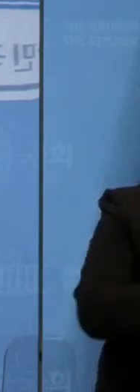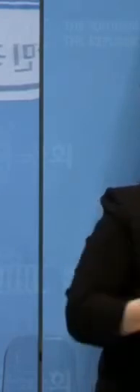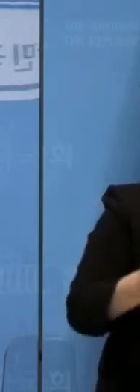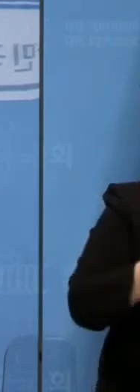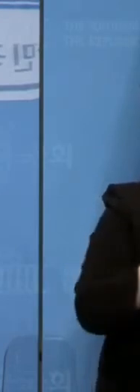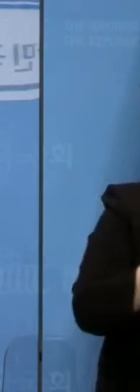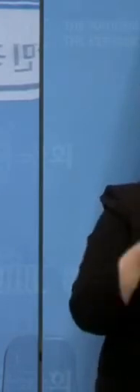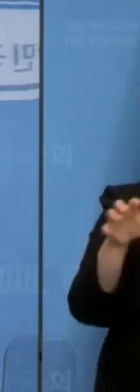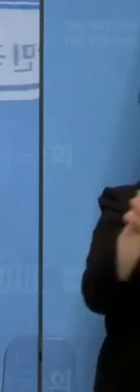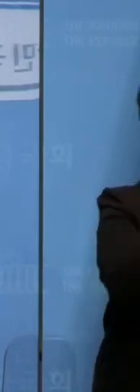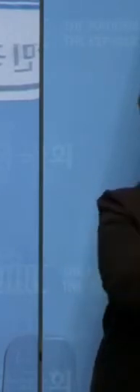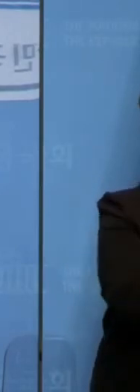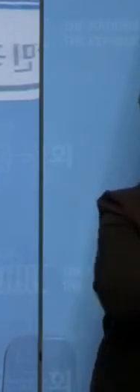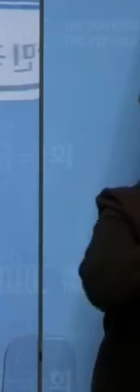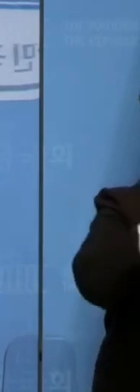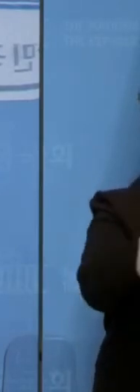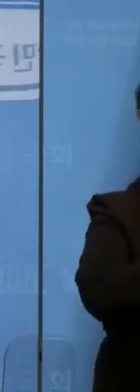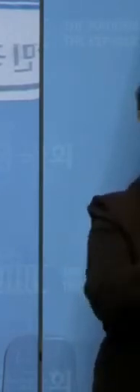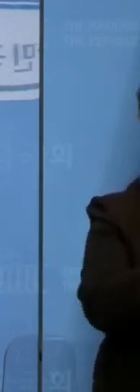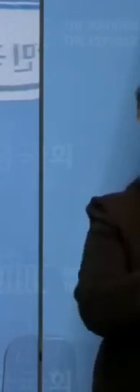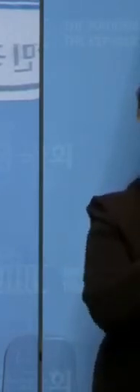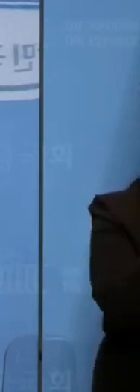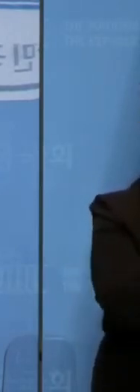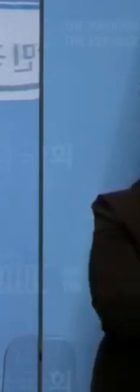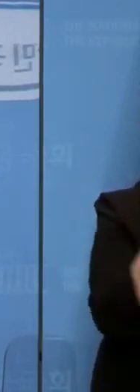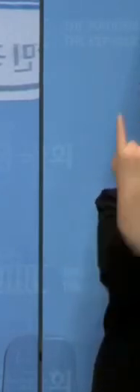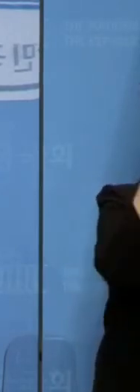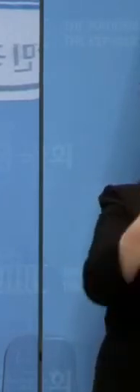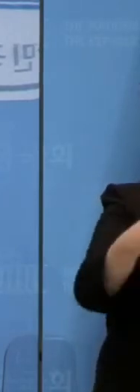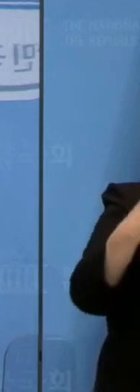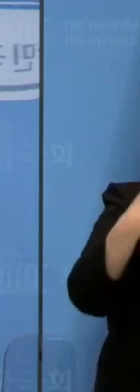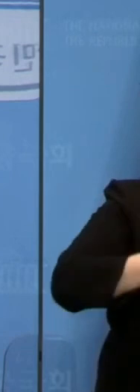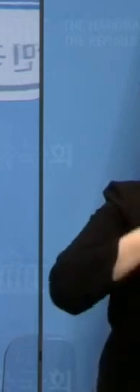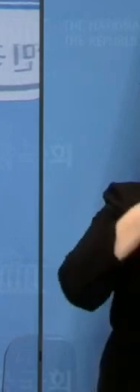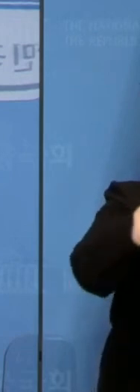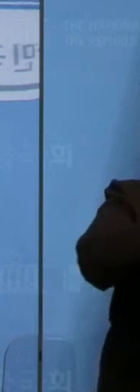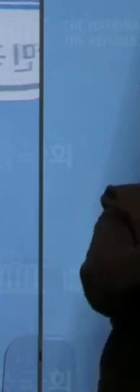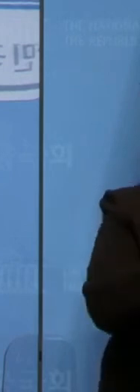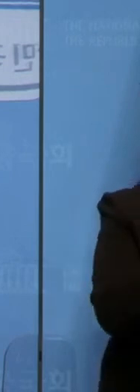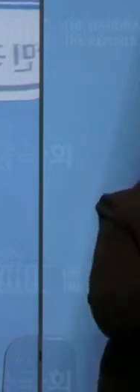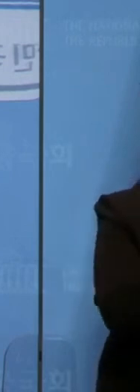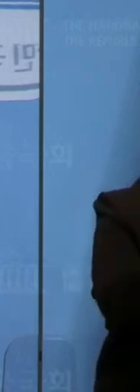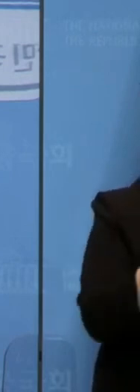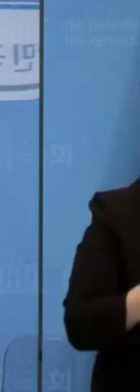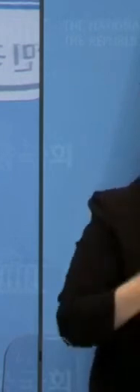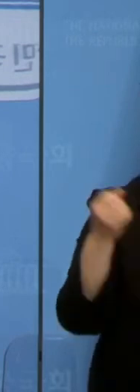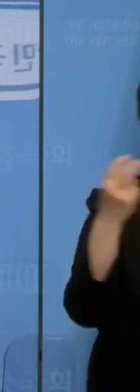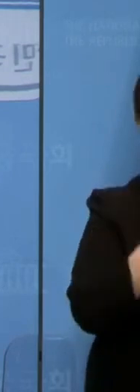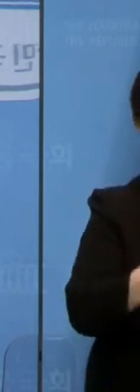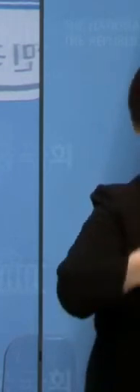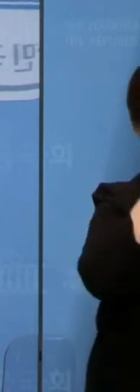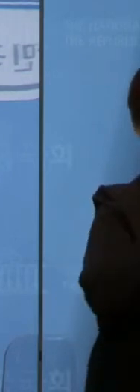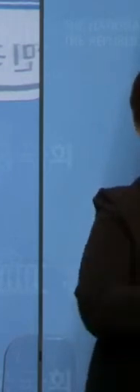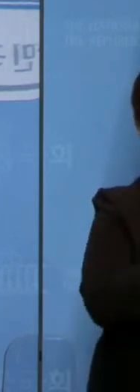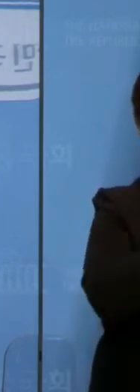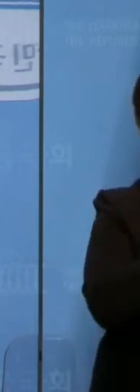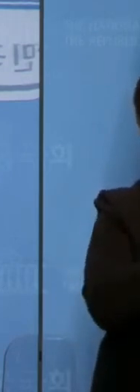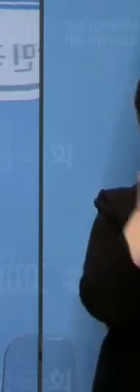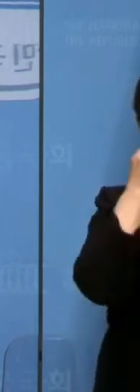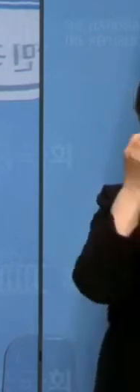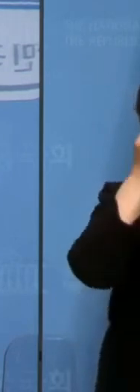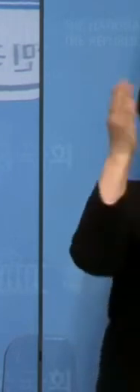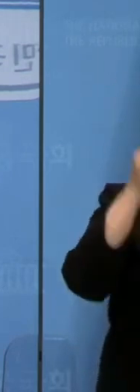지원 유세 현장에서 제게 보내주신 따뜻한 마음과 격려, 그리고 당부의 말씀